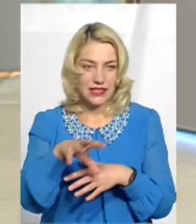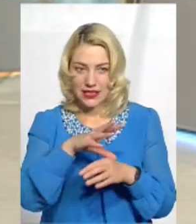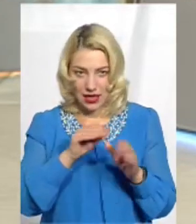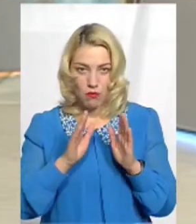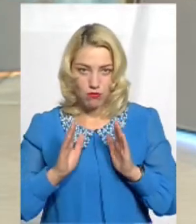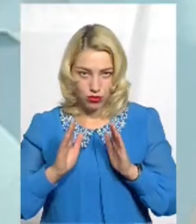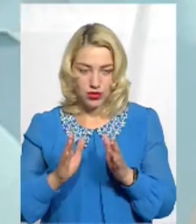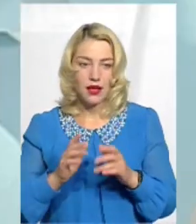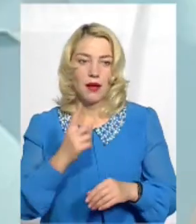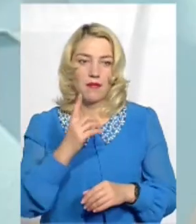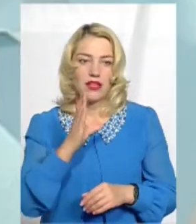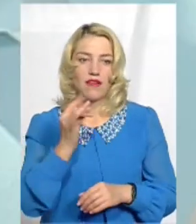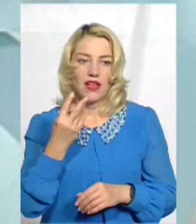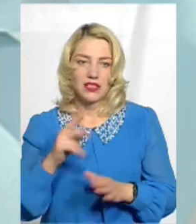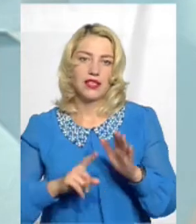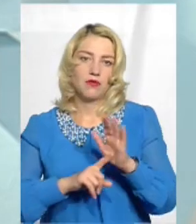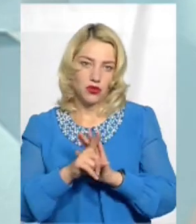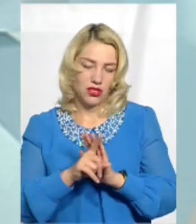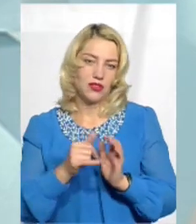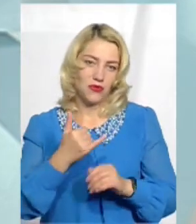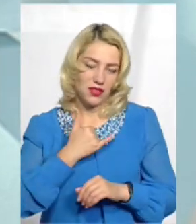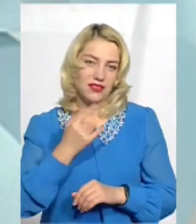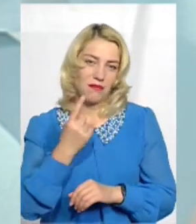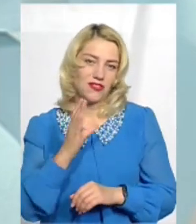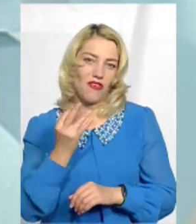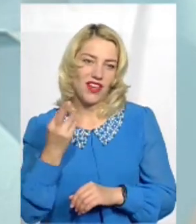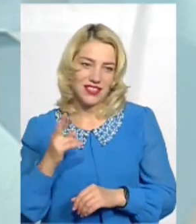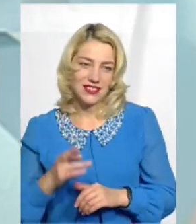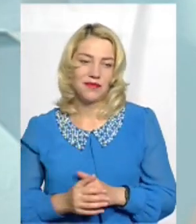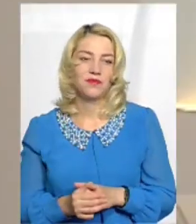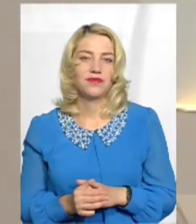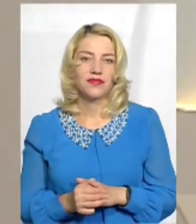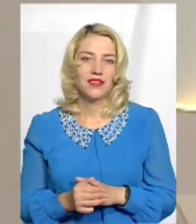Все буде. 1 вересня у нас розпочнеться 1 вересня. Які